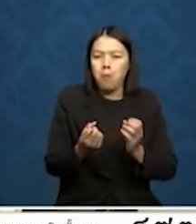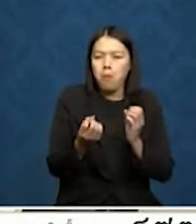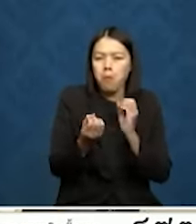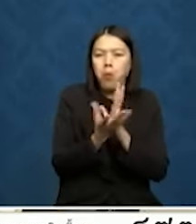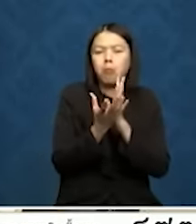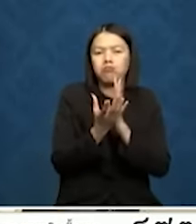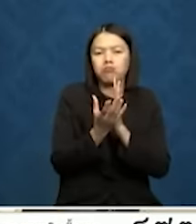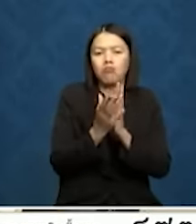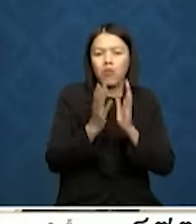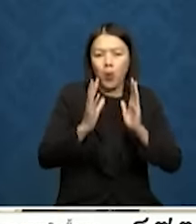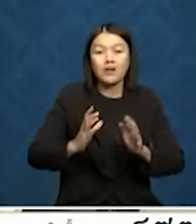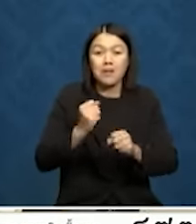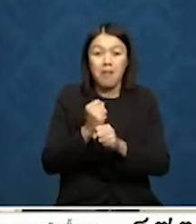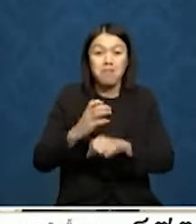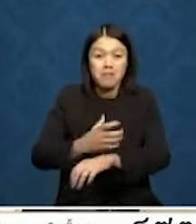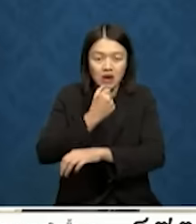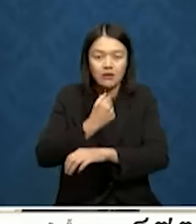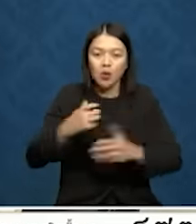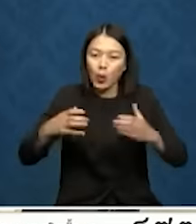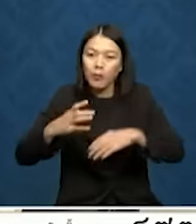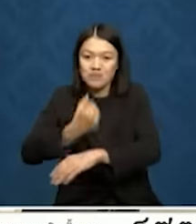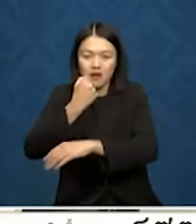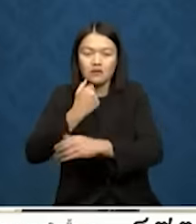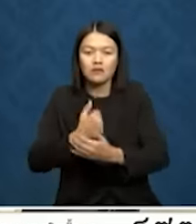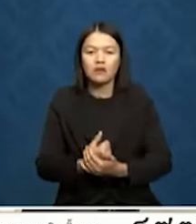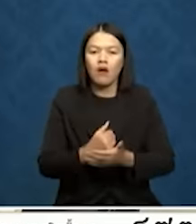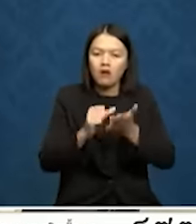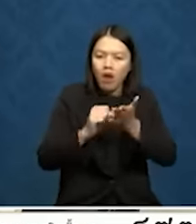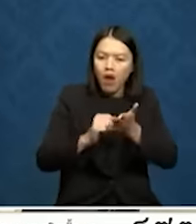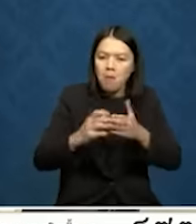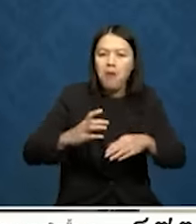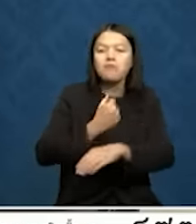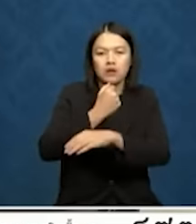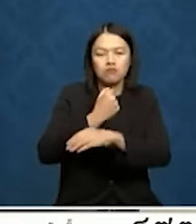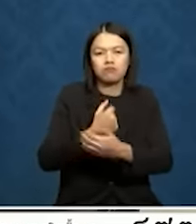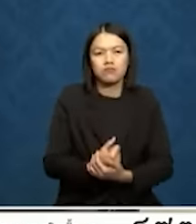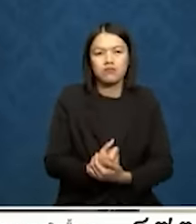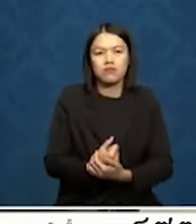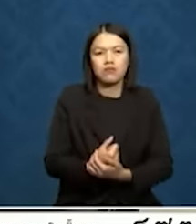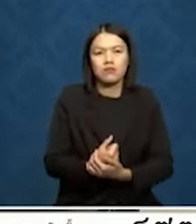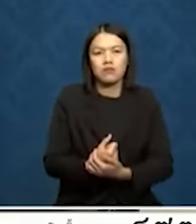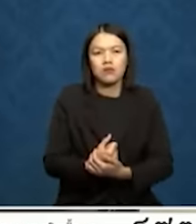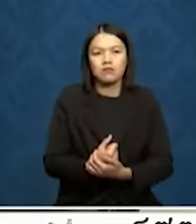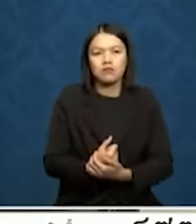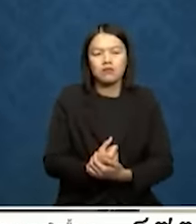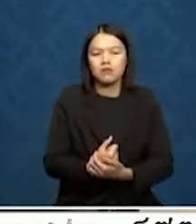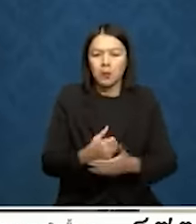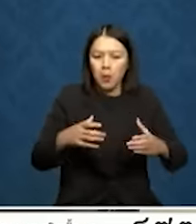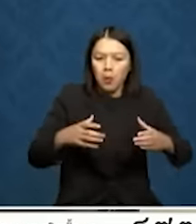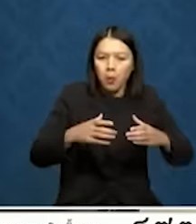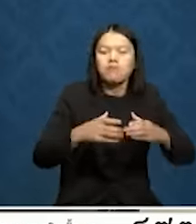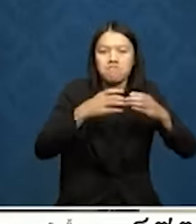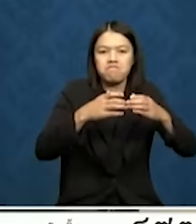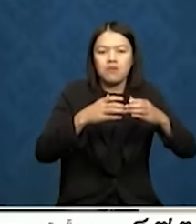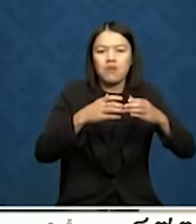รคการเมืองและเห็นด้วยที่จะปรับปรุงเรื่องกฎหมายพรรคการเมืองพรรคการเมืองต้องเกิดง่ายและตายยากเราม